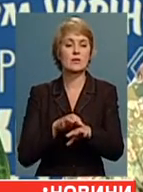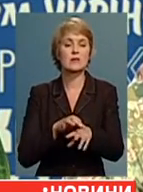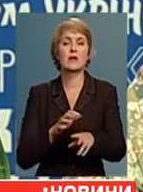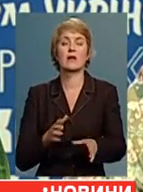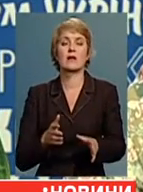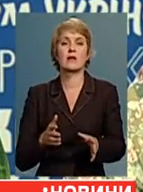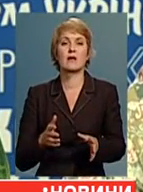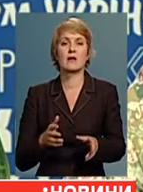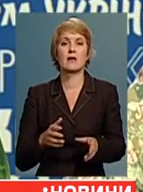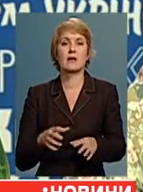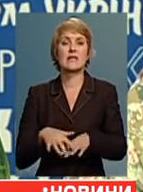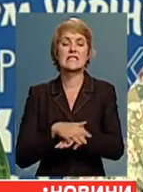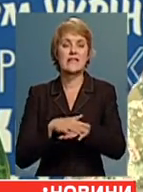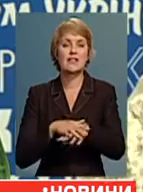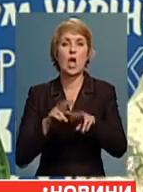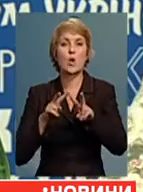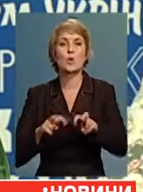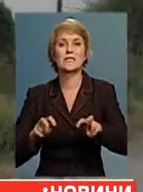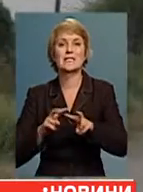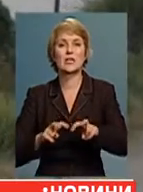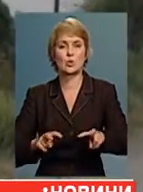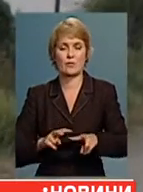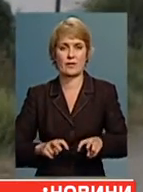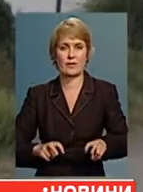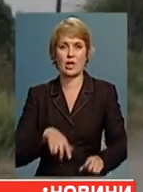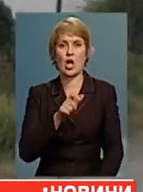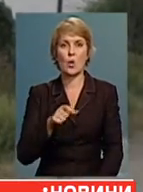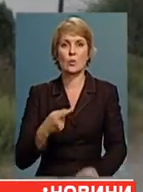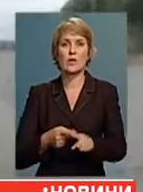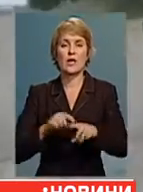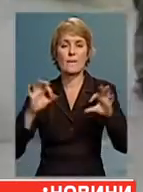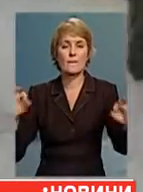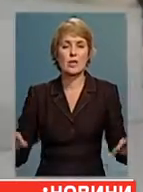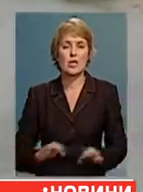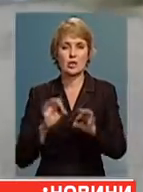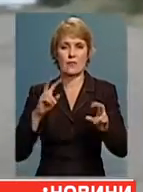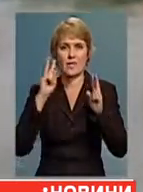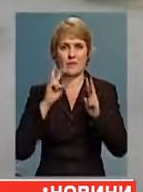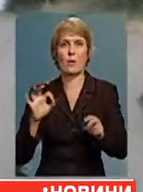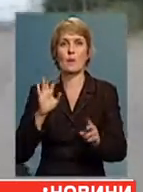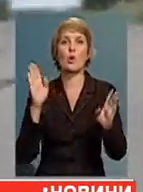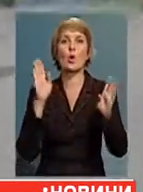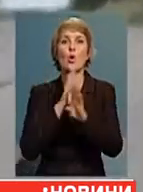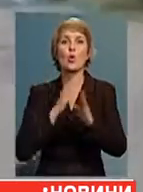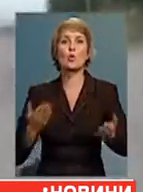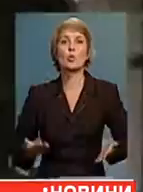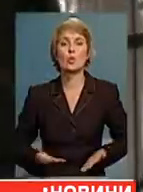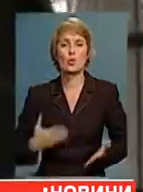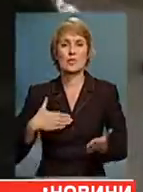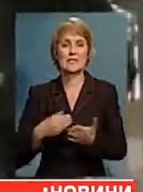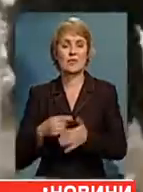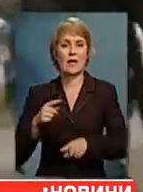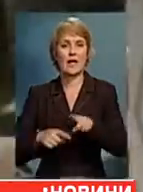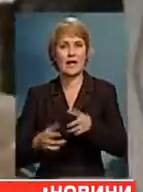таке цивільне розслідування. Люди, яким нічого не відомо про долю своїх рідних, у пошуках звертаються до